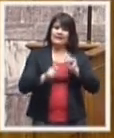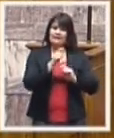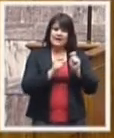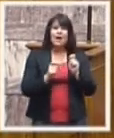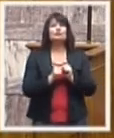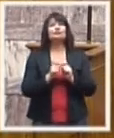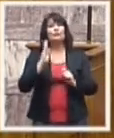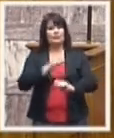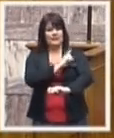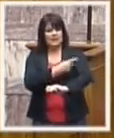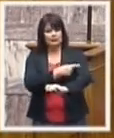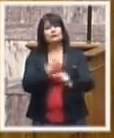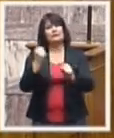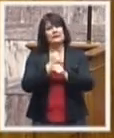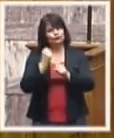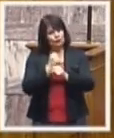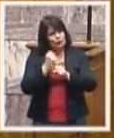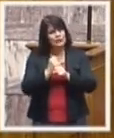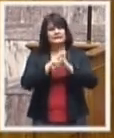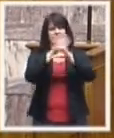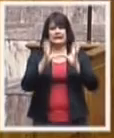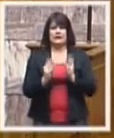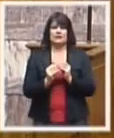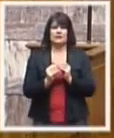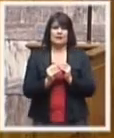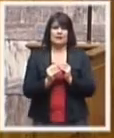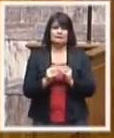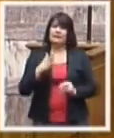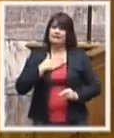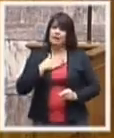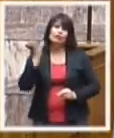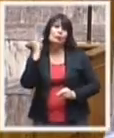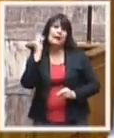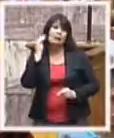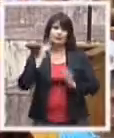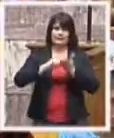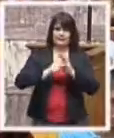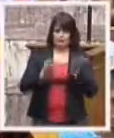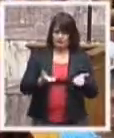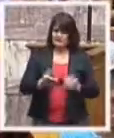δυνατότητες απασχόλησης και εισόδημα για το ευρύτερο κοινωνικό σύνολο. Ευχαριστώ για την προσοχή σας.